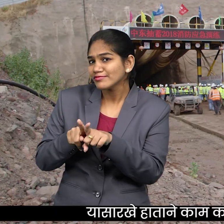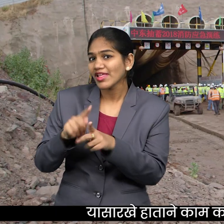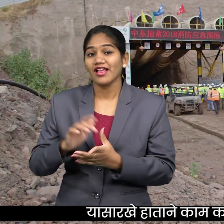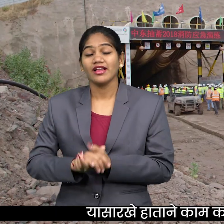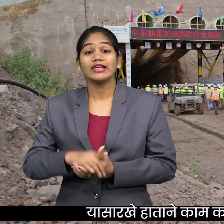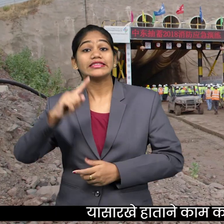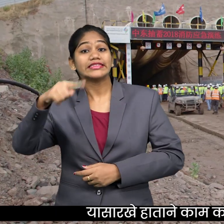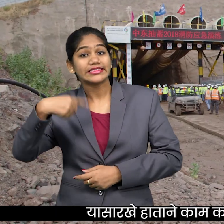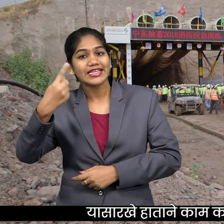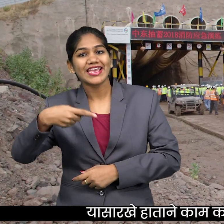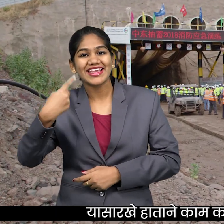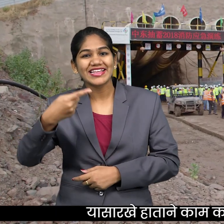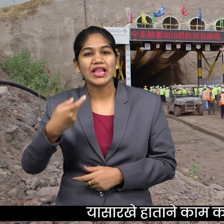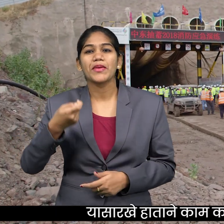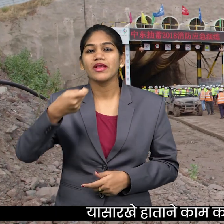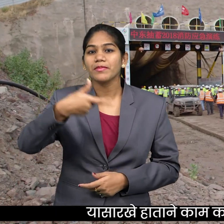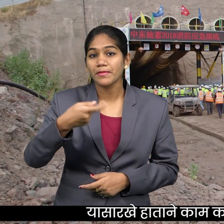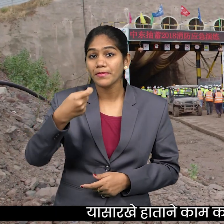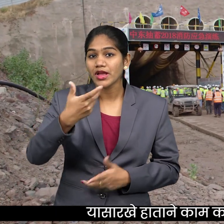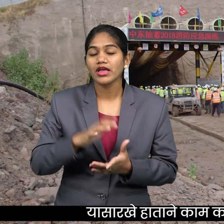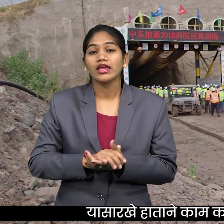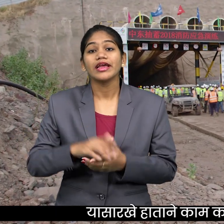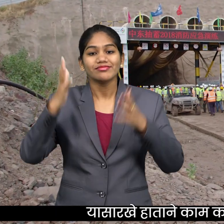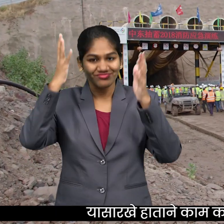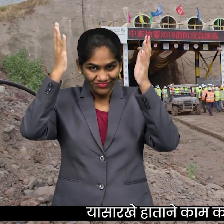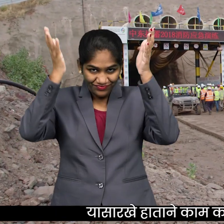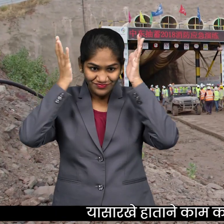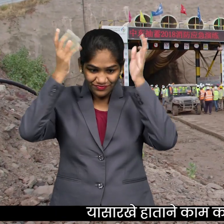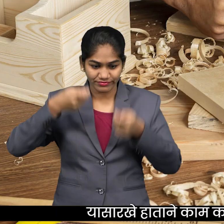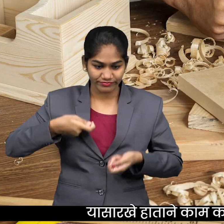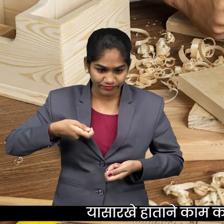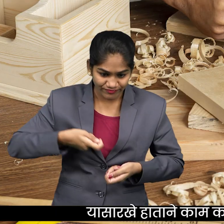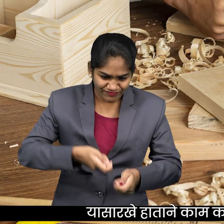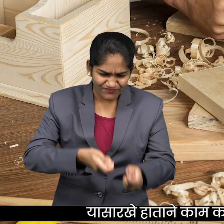यांसारखे हाताने काम करू शकणारे लोक आवश्यक असतात.